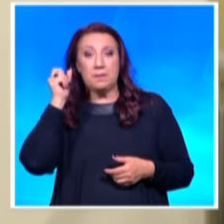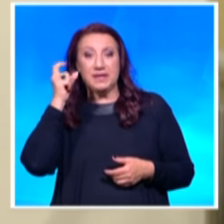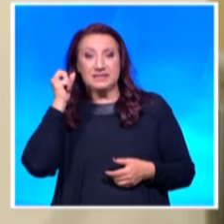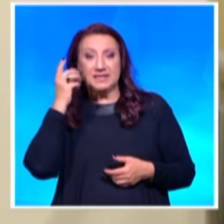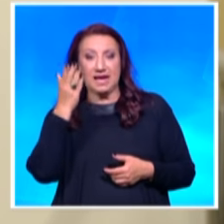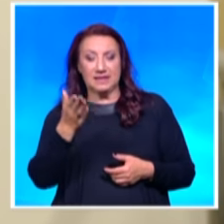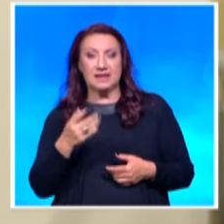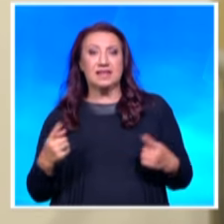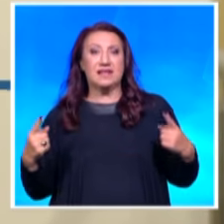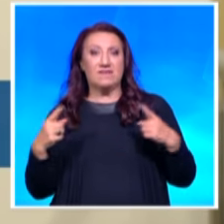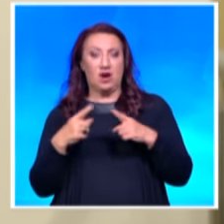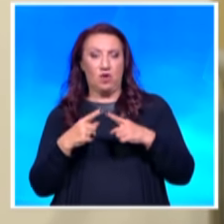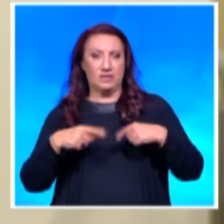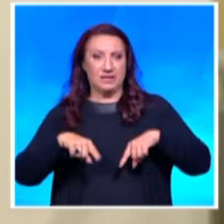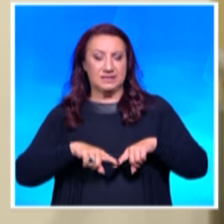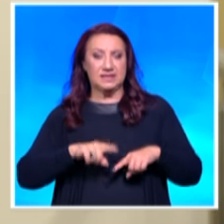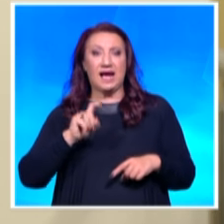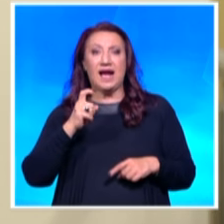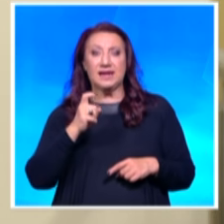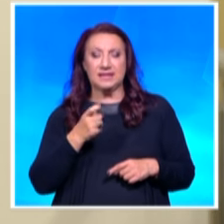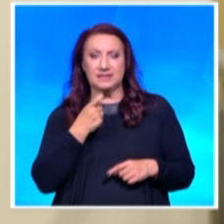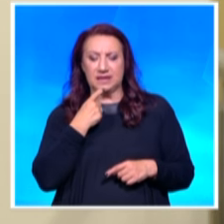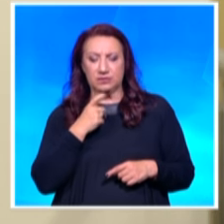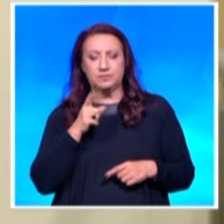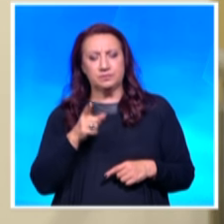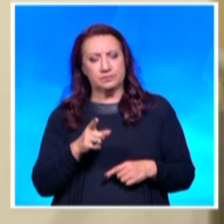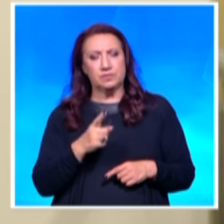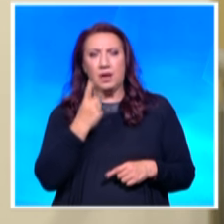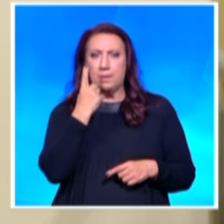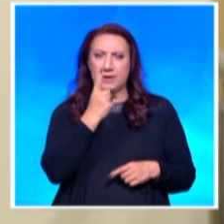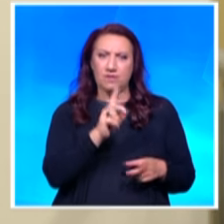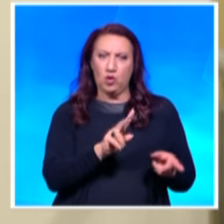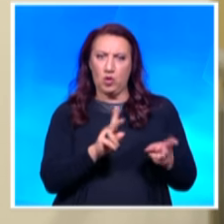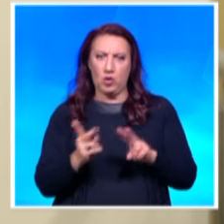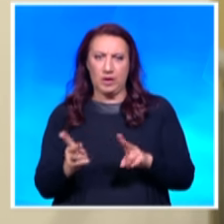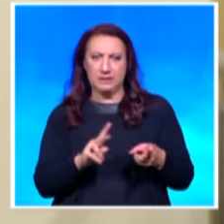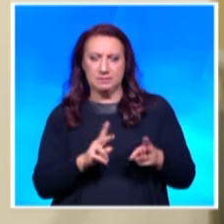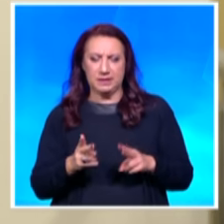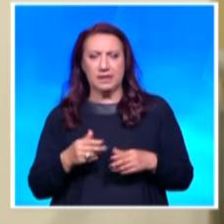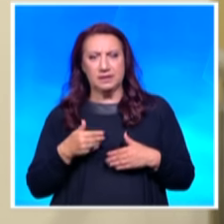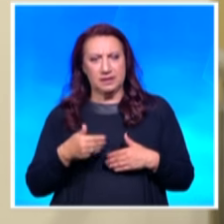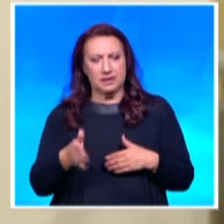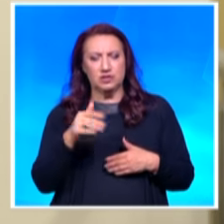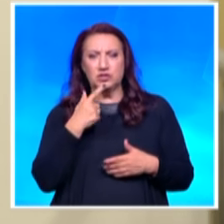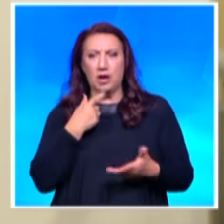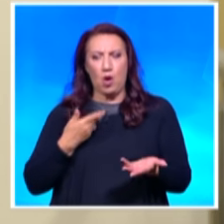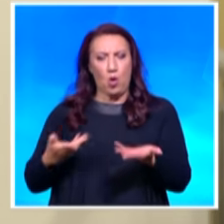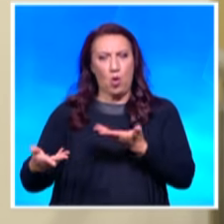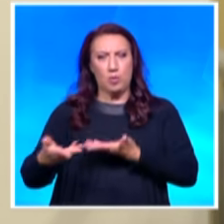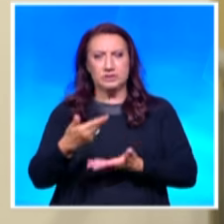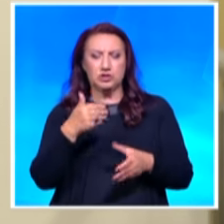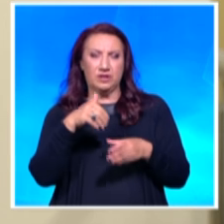Освен измененията, които в момента ще бъдат предмет на обсъждане и от Народното